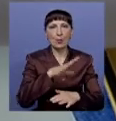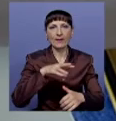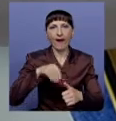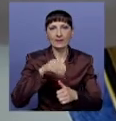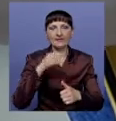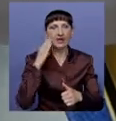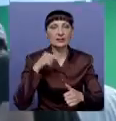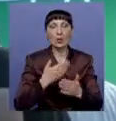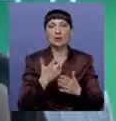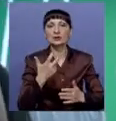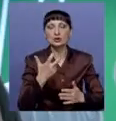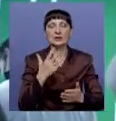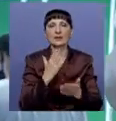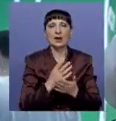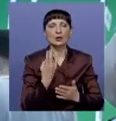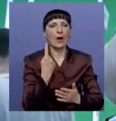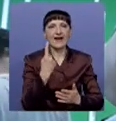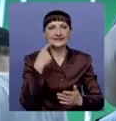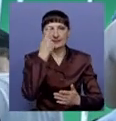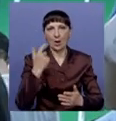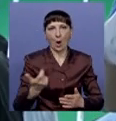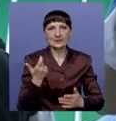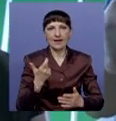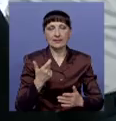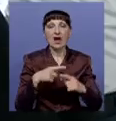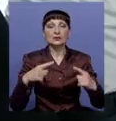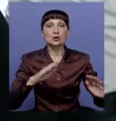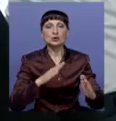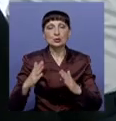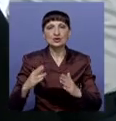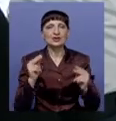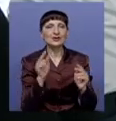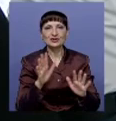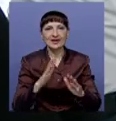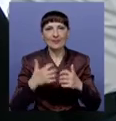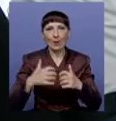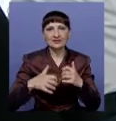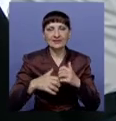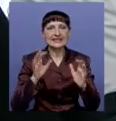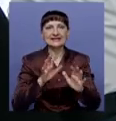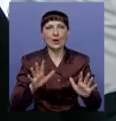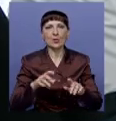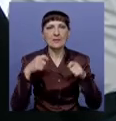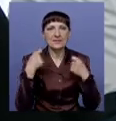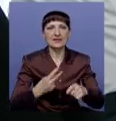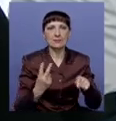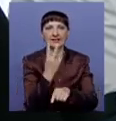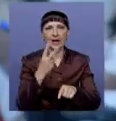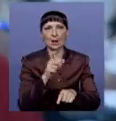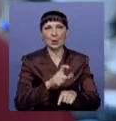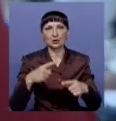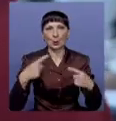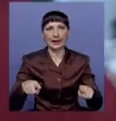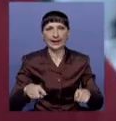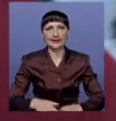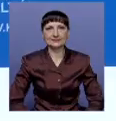около 300 имеют одного собственника. В остальных случаях недобросовестные посредники незаконно перепродали их третьим лицам.